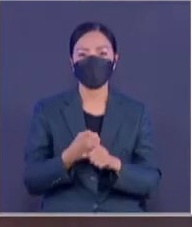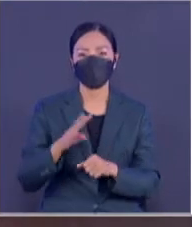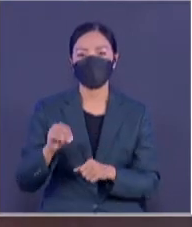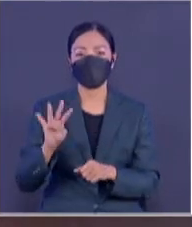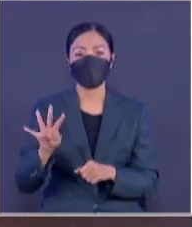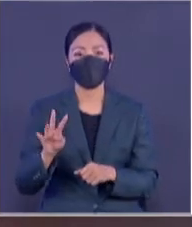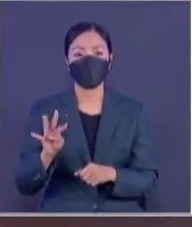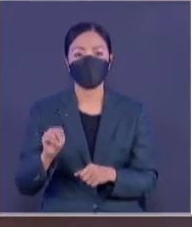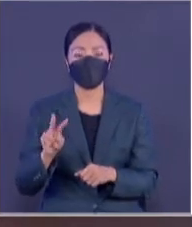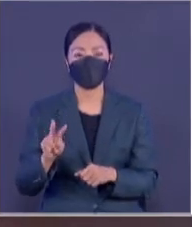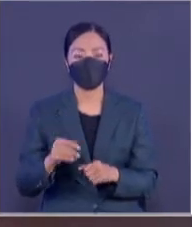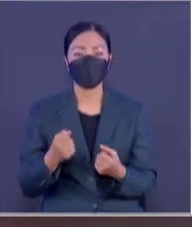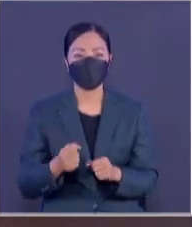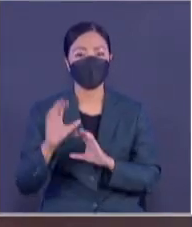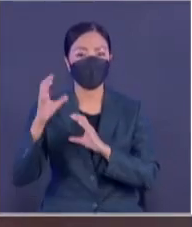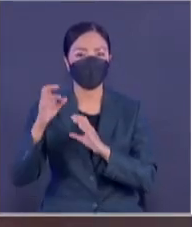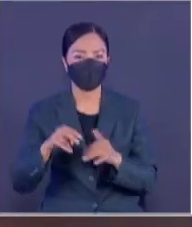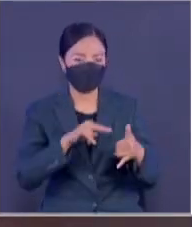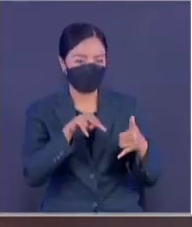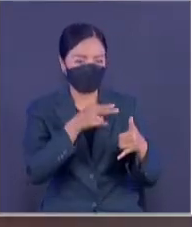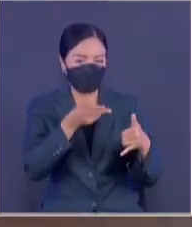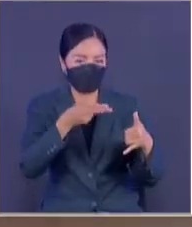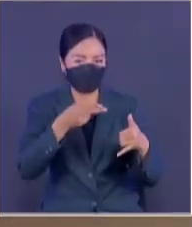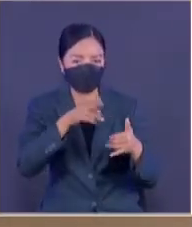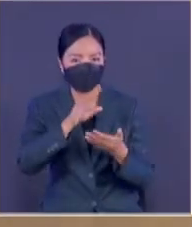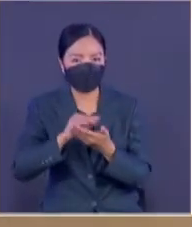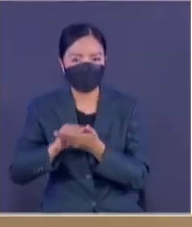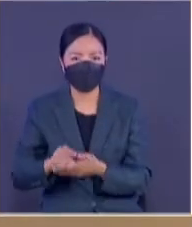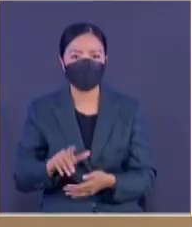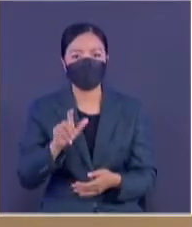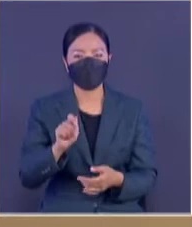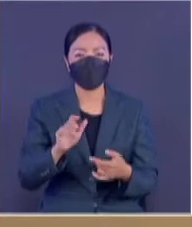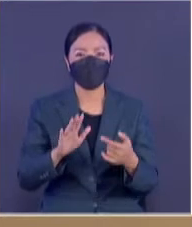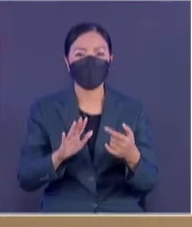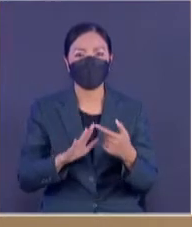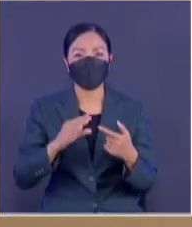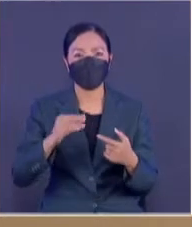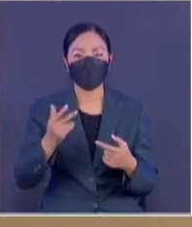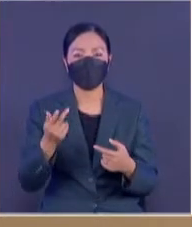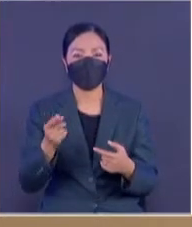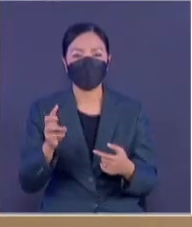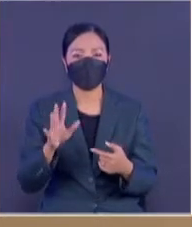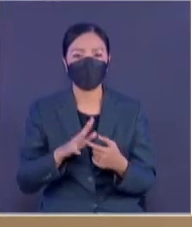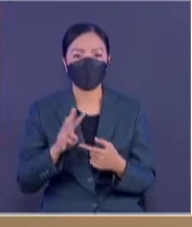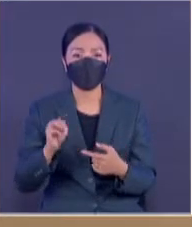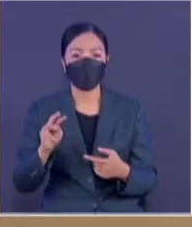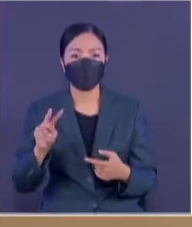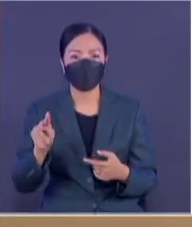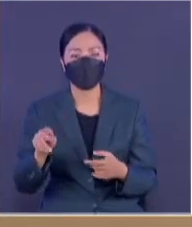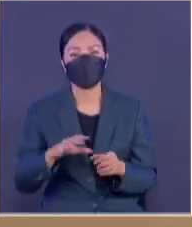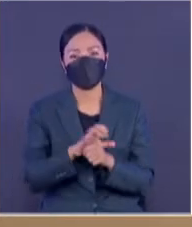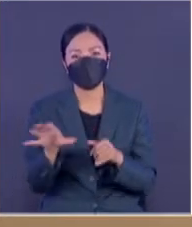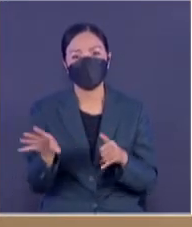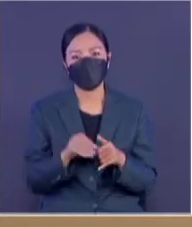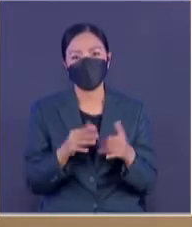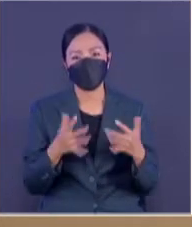ที่อยู่ระหว่างการถ่ายทำหนังซุปเปอร์ฮีโร่ภาคต่ออโคแมน And The Lost Kingdomที่ประเทศอังกฤษก็ตรวจพบนะคะว่าเขาติดเชื้อ